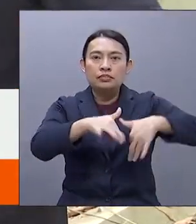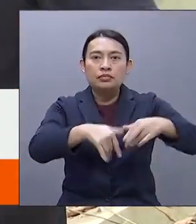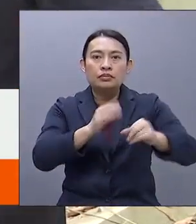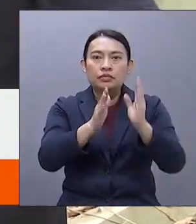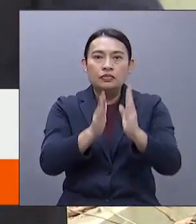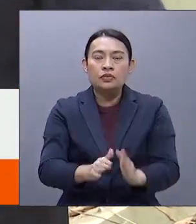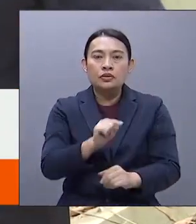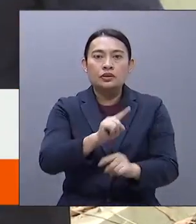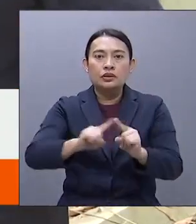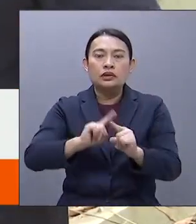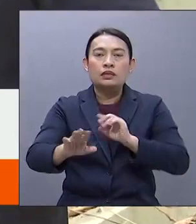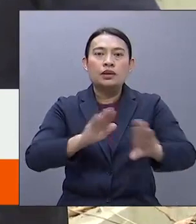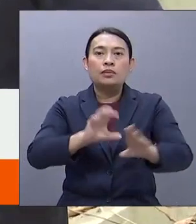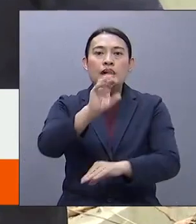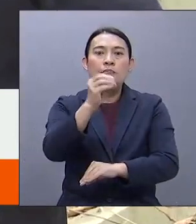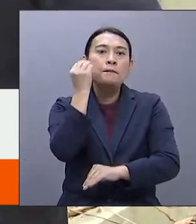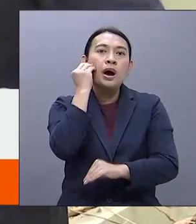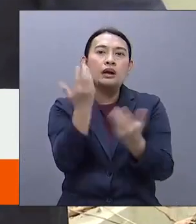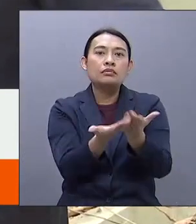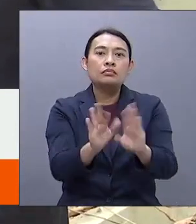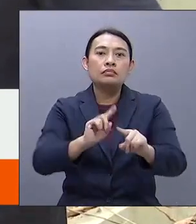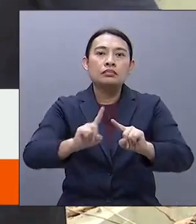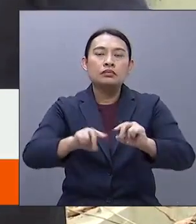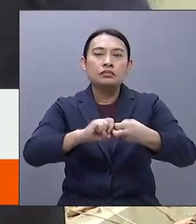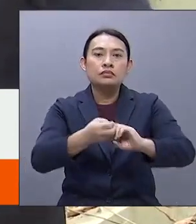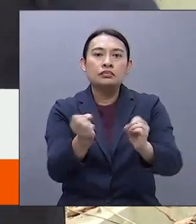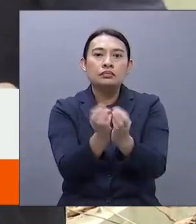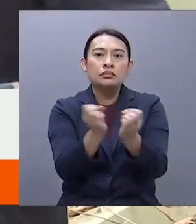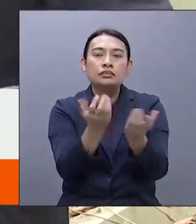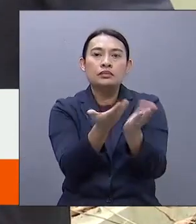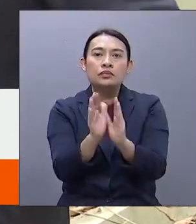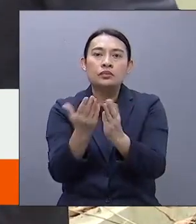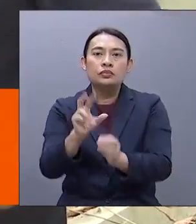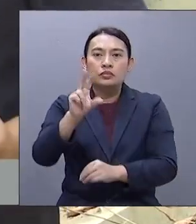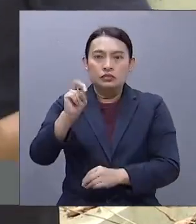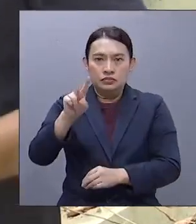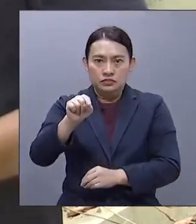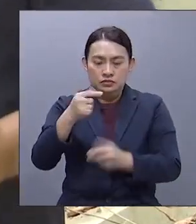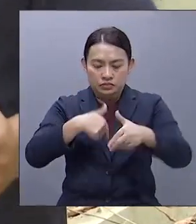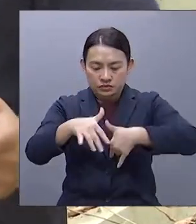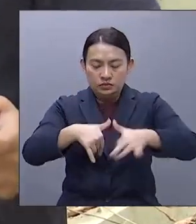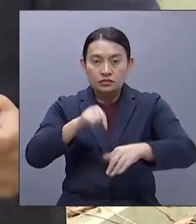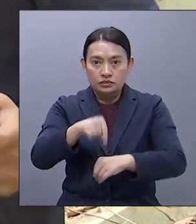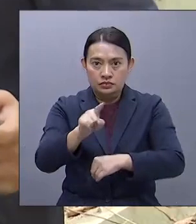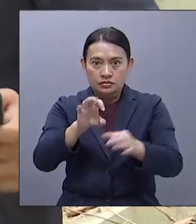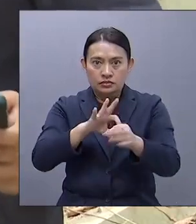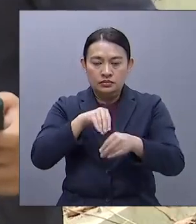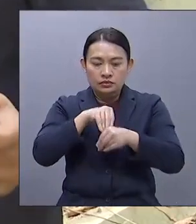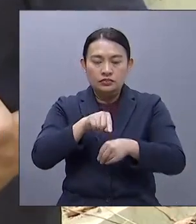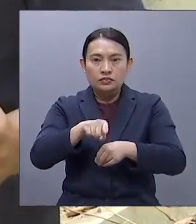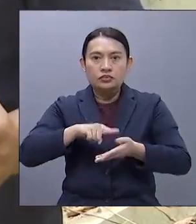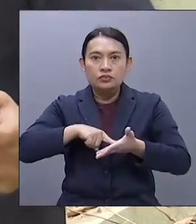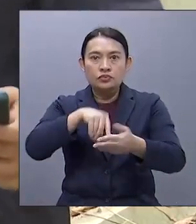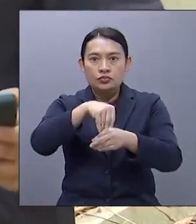ประมาณ50รายครับและมีบ้านเรือนได้รับผลกระทบทั้งหมด32ครัวเรือนครับและมีประชาชนบางส่วนนะครับที่ยังยืนยันที่จะ